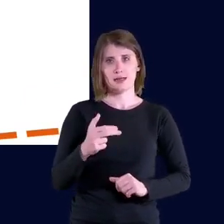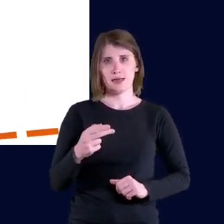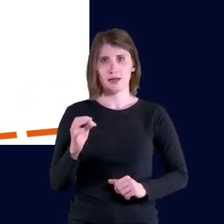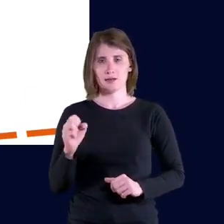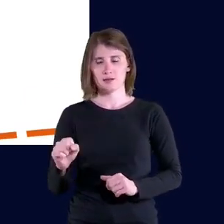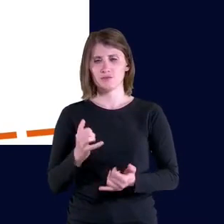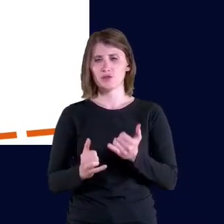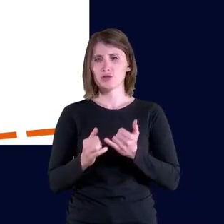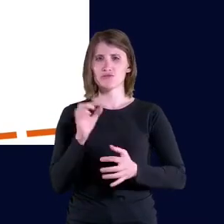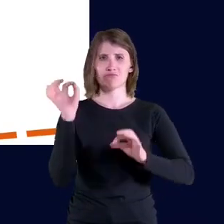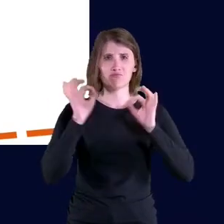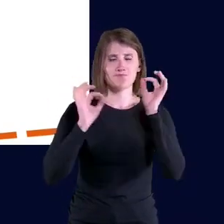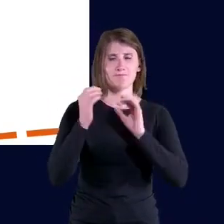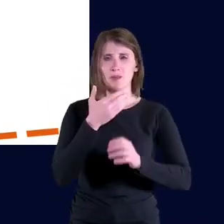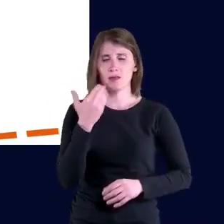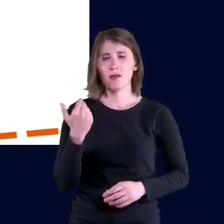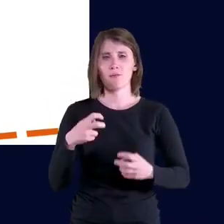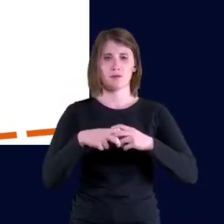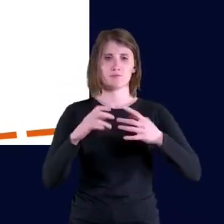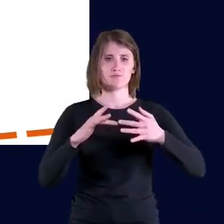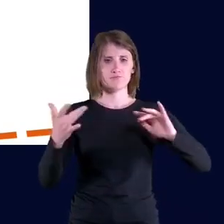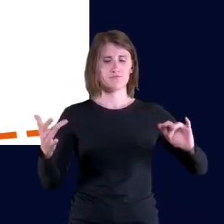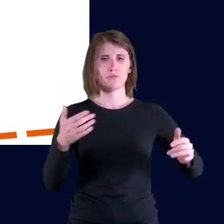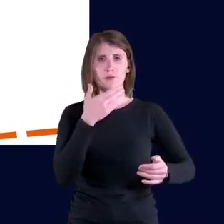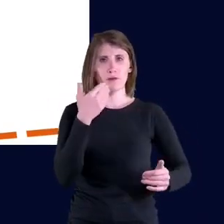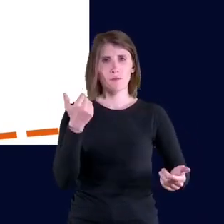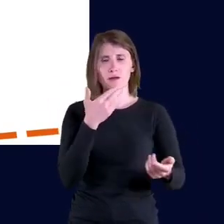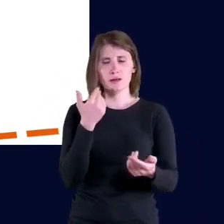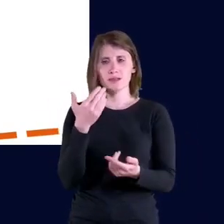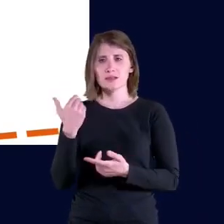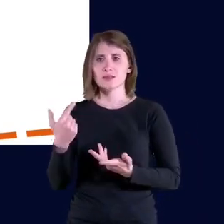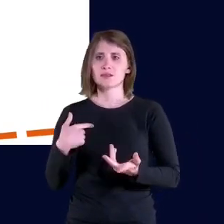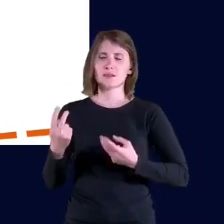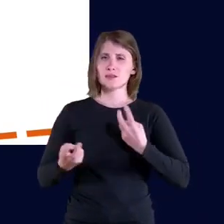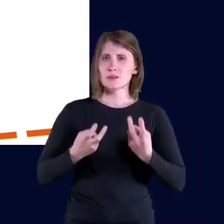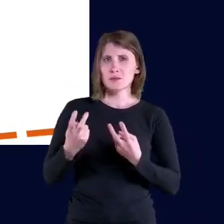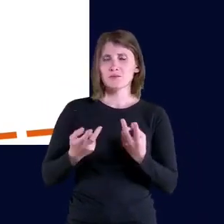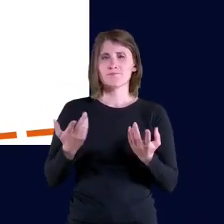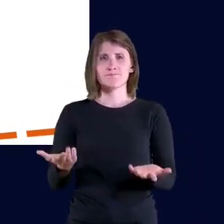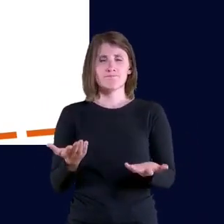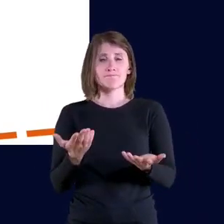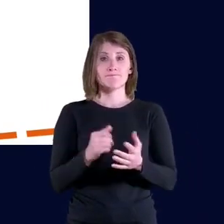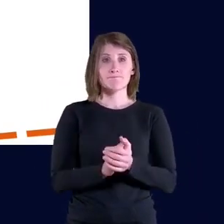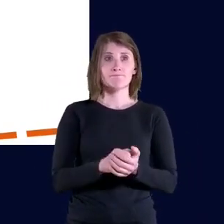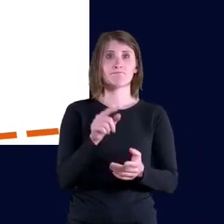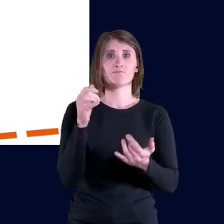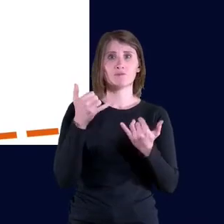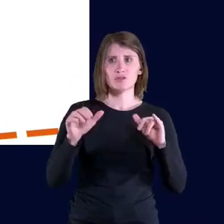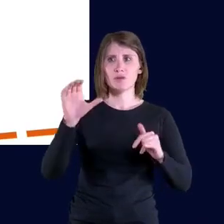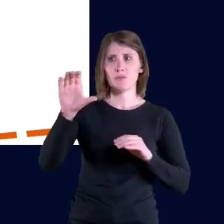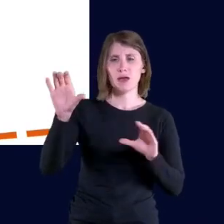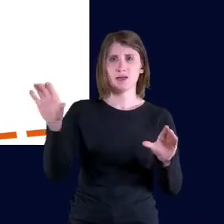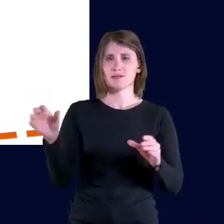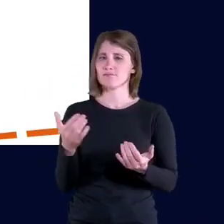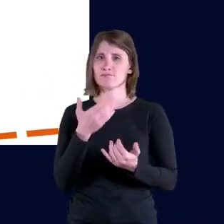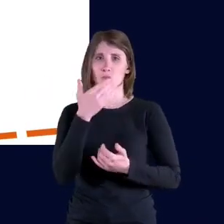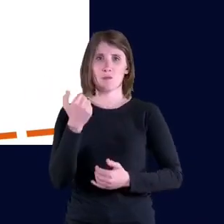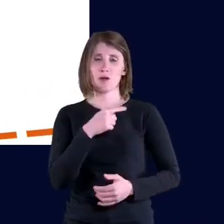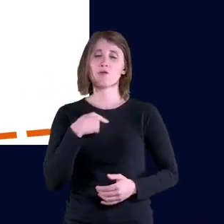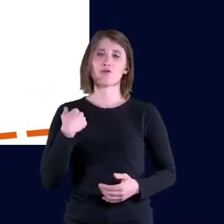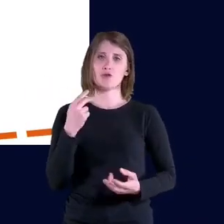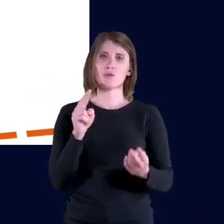takich informacji ani na stronie ani nie potrafimy zaczerpnąć z innych was to wówczas